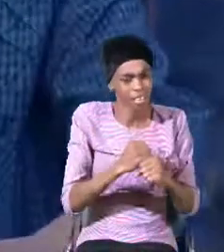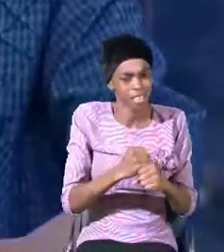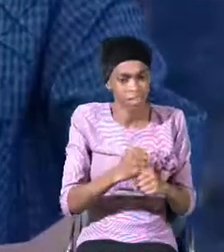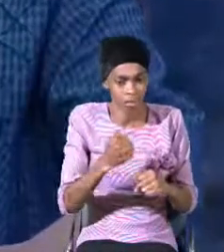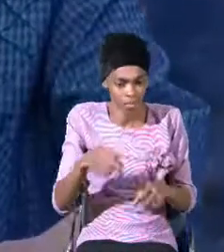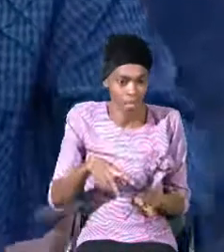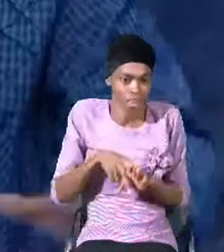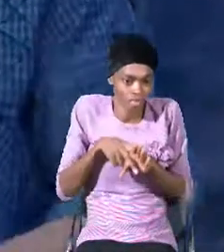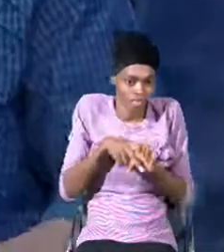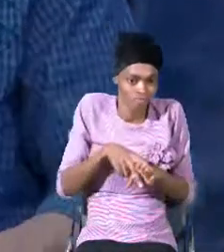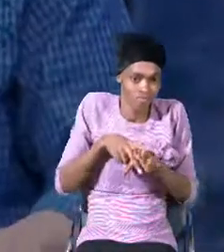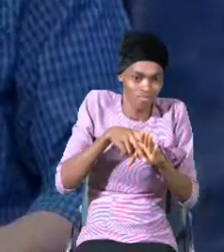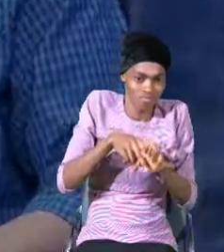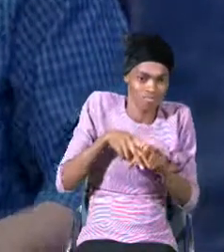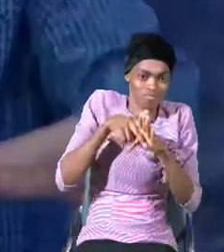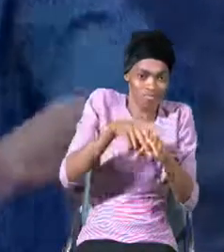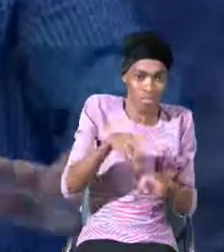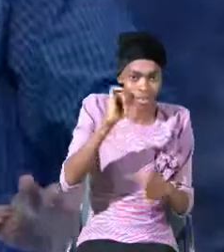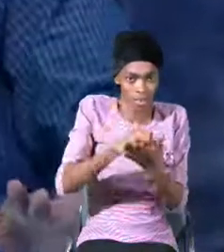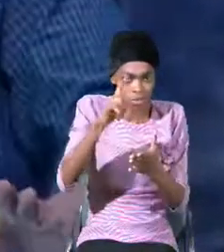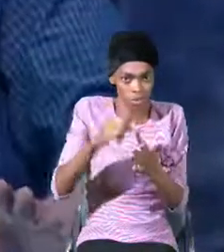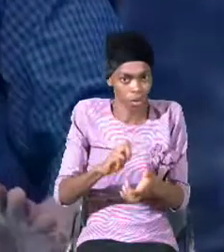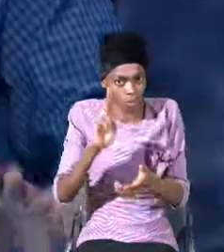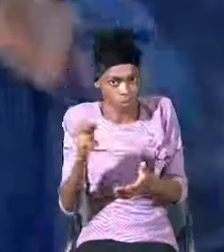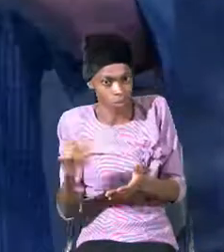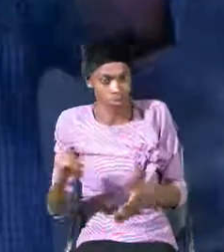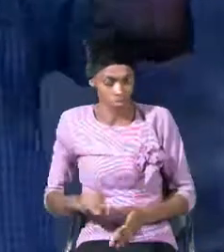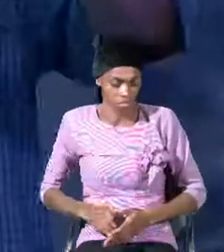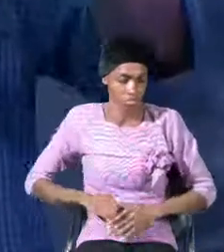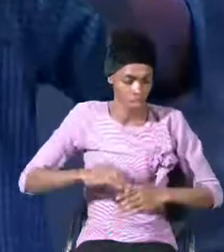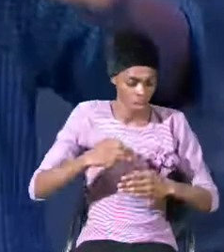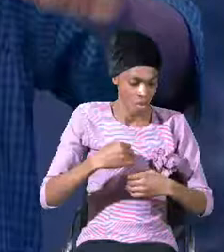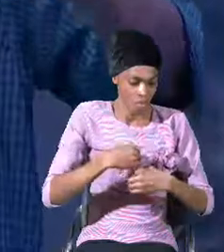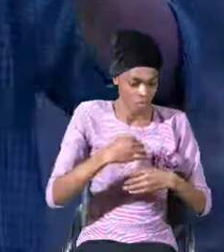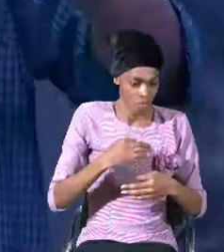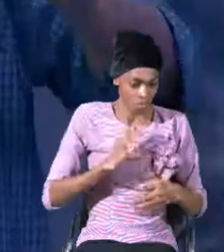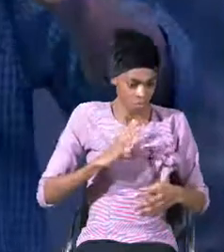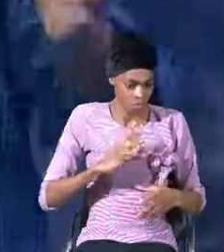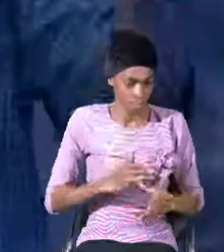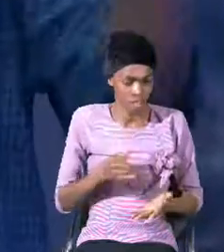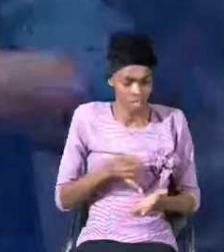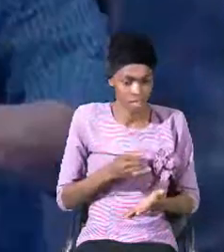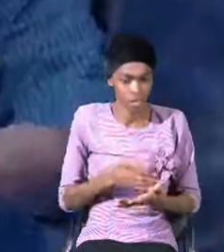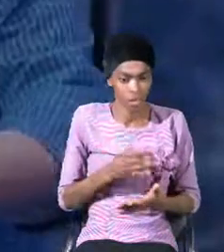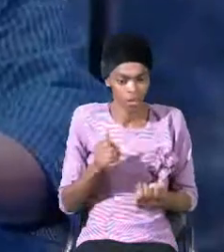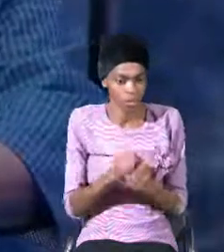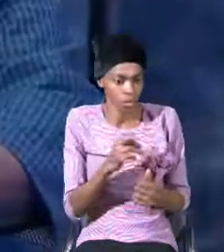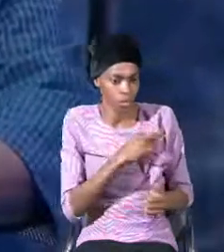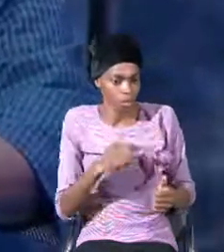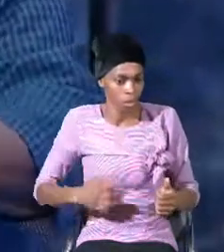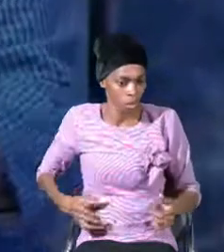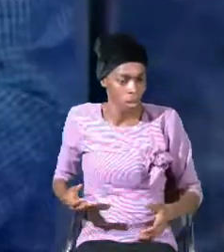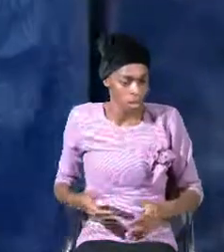prends le cheval que tu conduis, décore-le et la robe